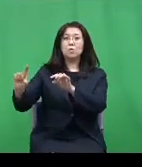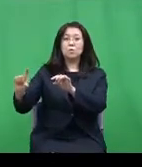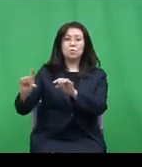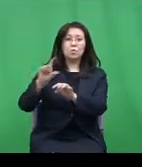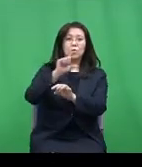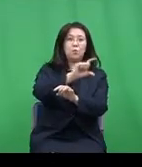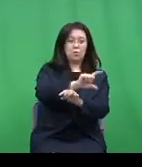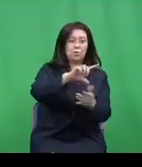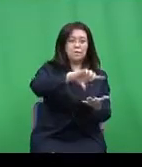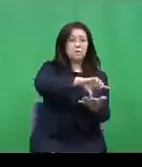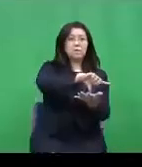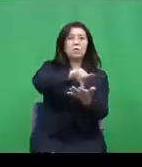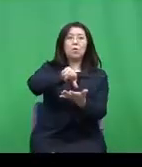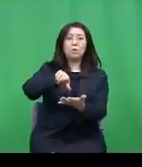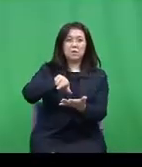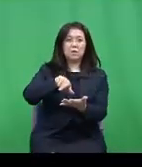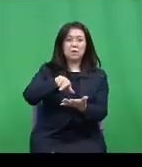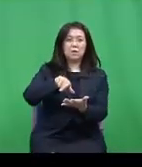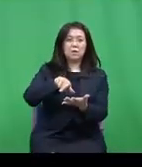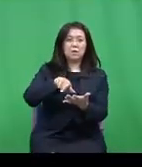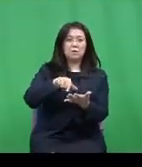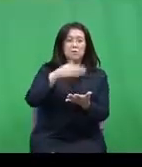を地方に、